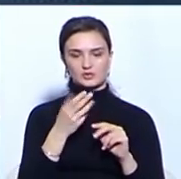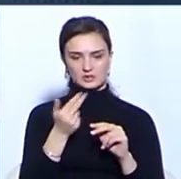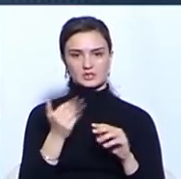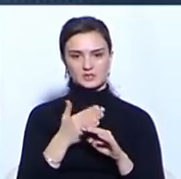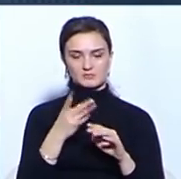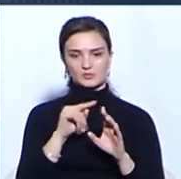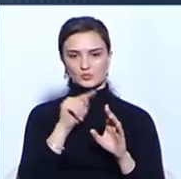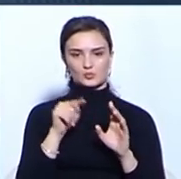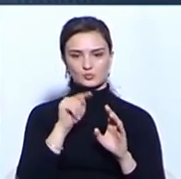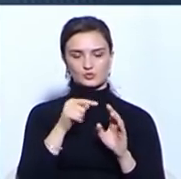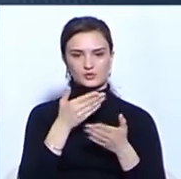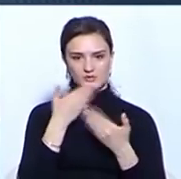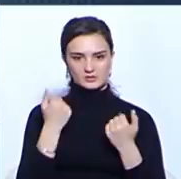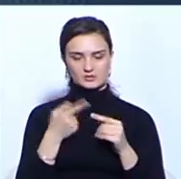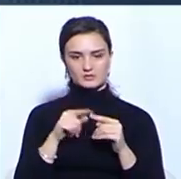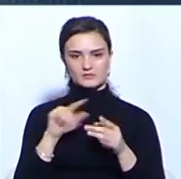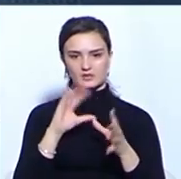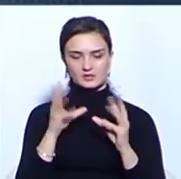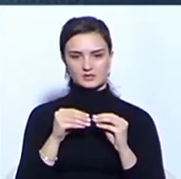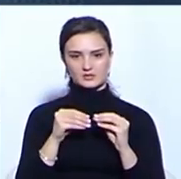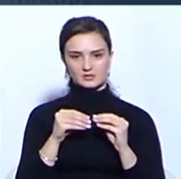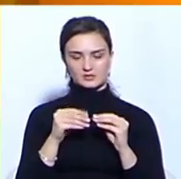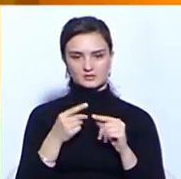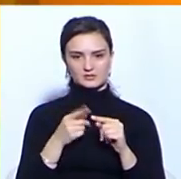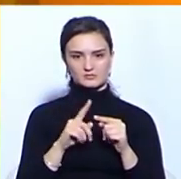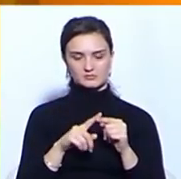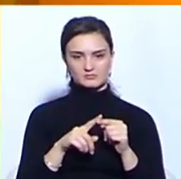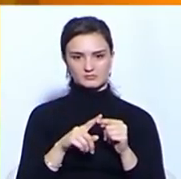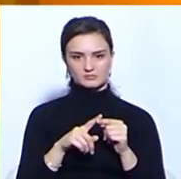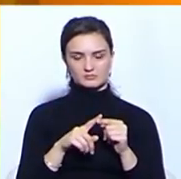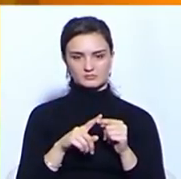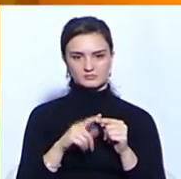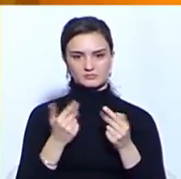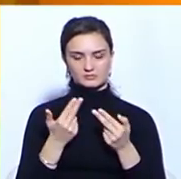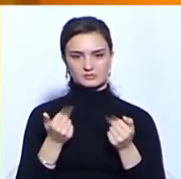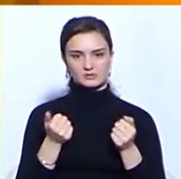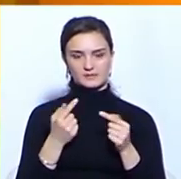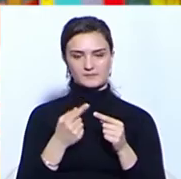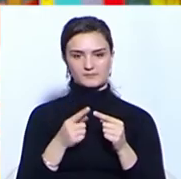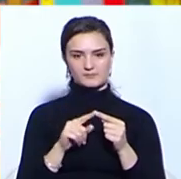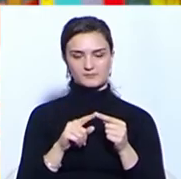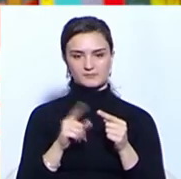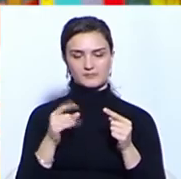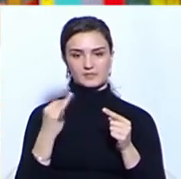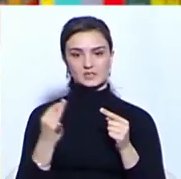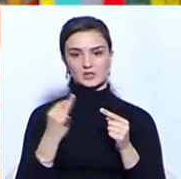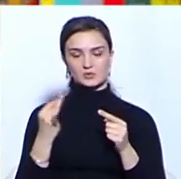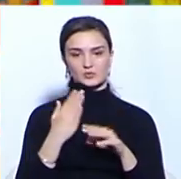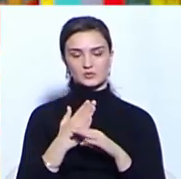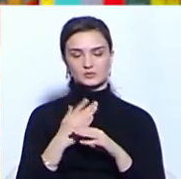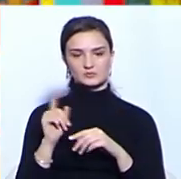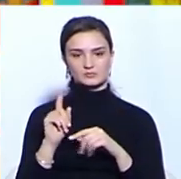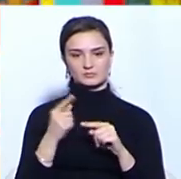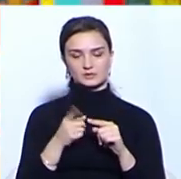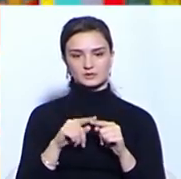მაგრამ ღრუში არ არის. ესენი ყველაზე უფრო საშიშია. ანუ ქსოვილშია ჩაზრდილი რეალურად. დიახ, დიახ, დიახ. და საინტერესო ის არის, რომ აი